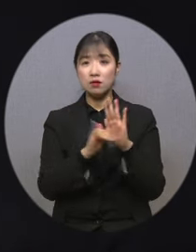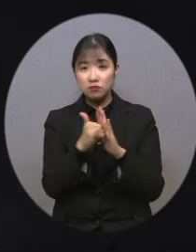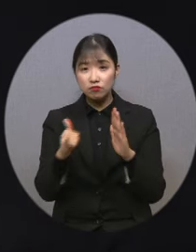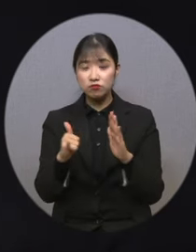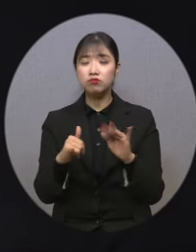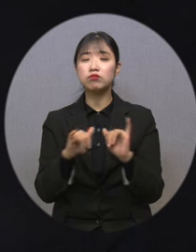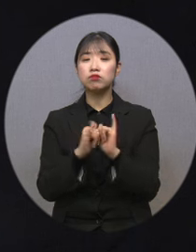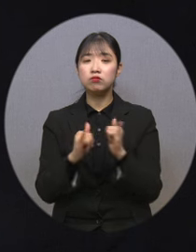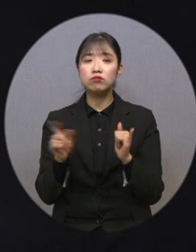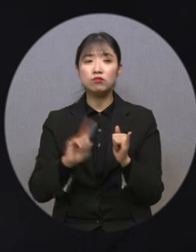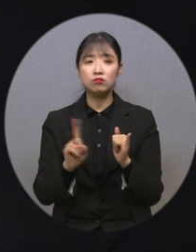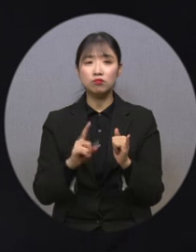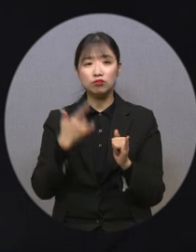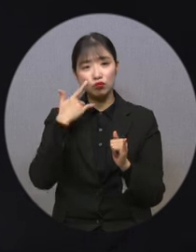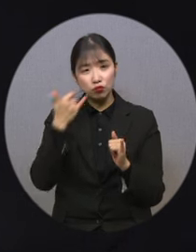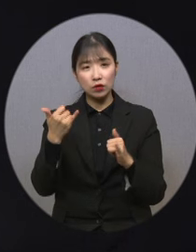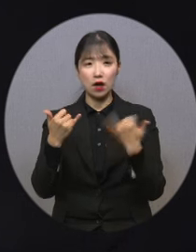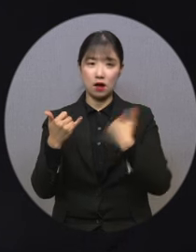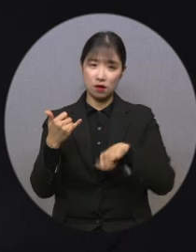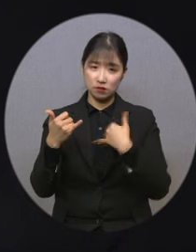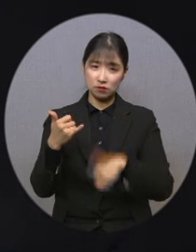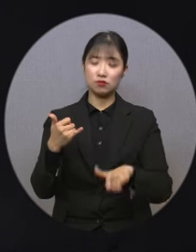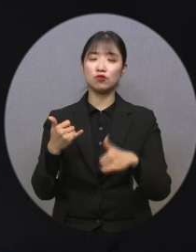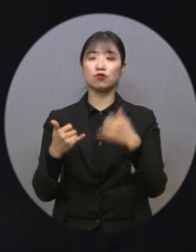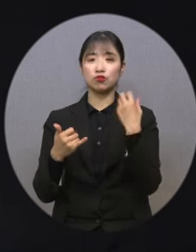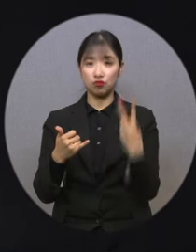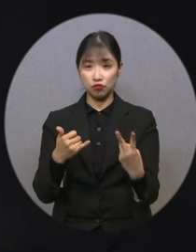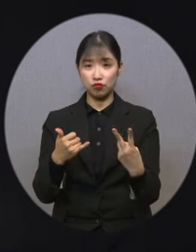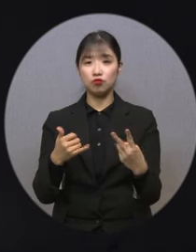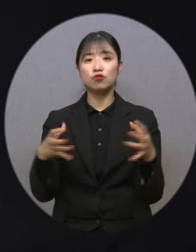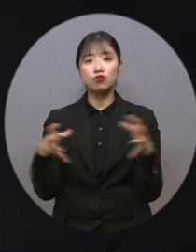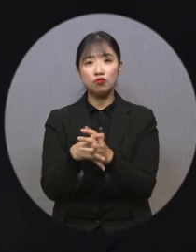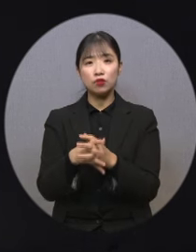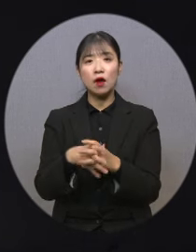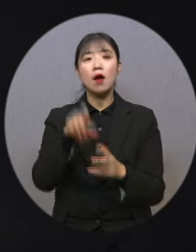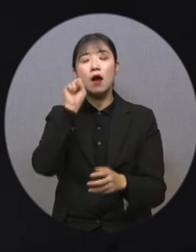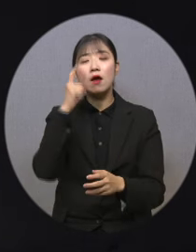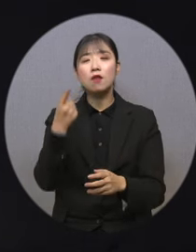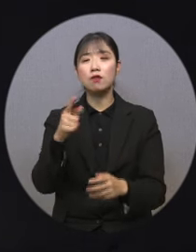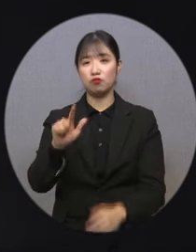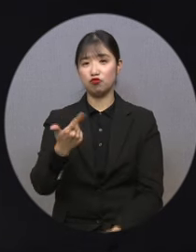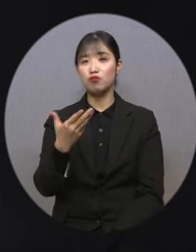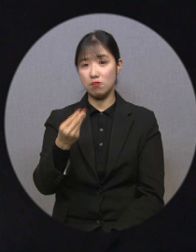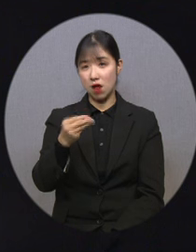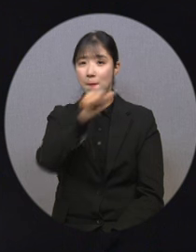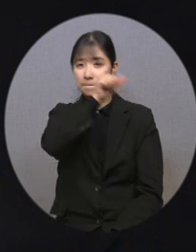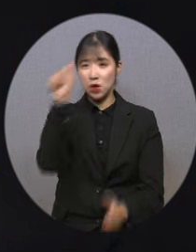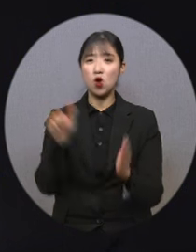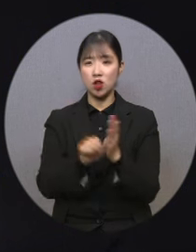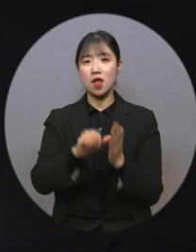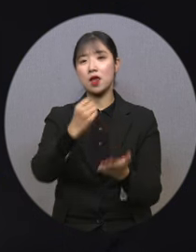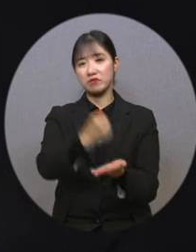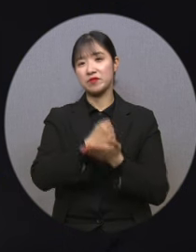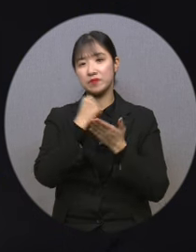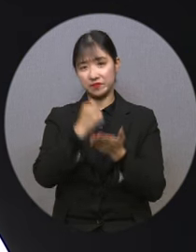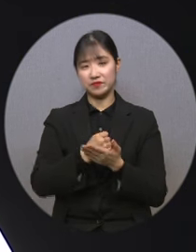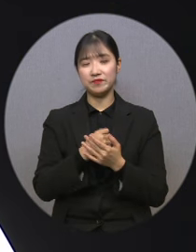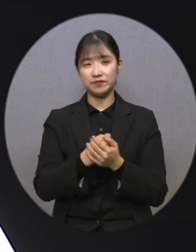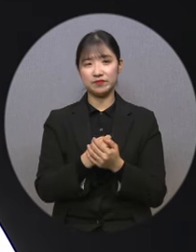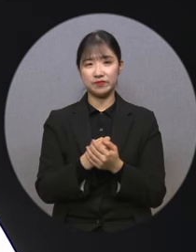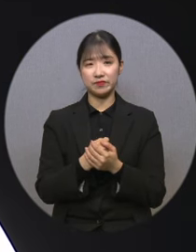사람들은 보면 이 아버지까지 아들 딸 둘이 있는 사람은 한 달에 600만원 시기 평생 도로입니다 월급